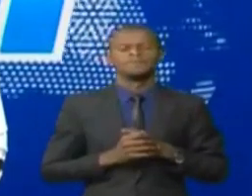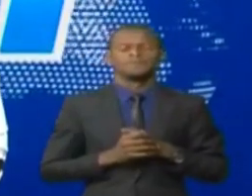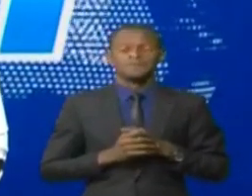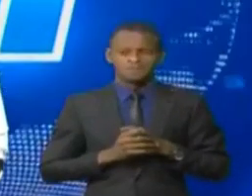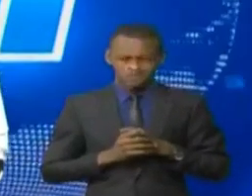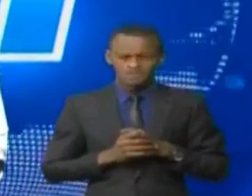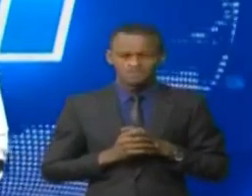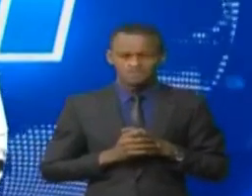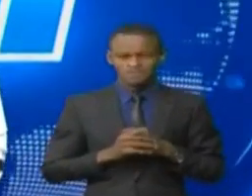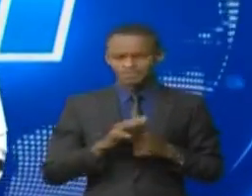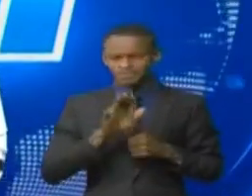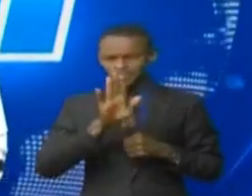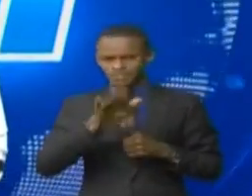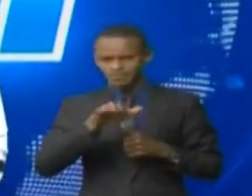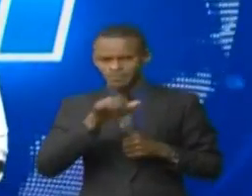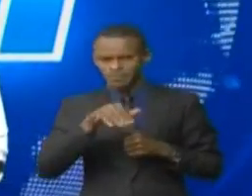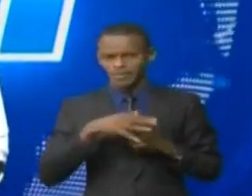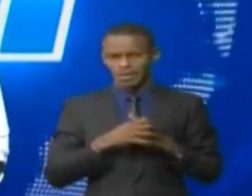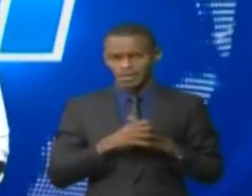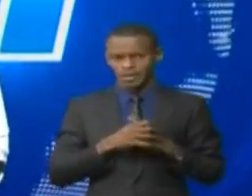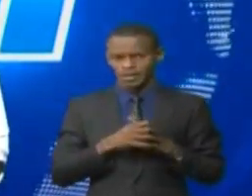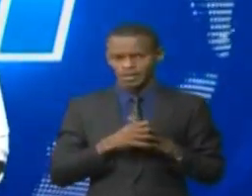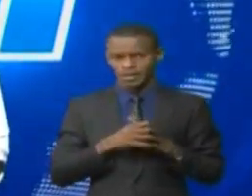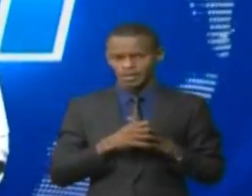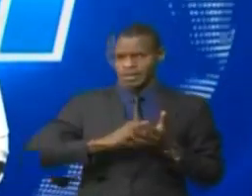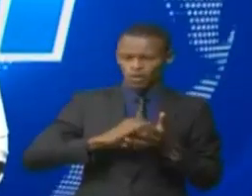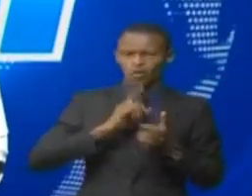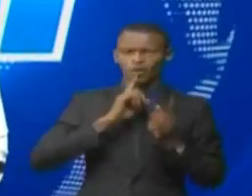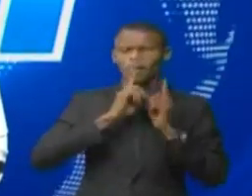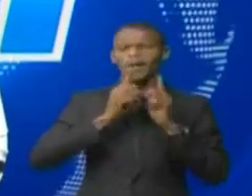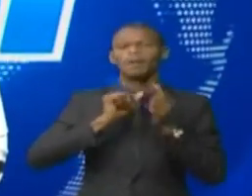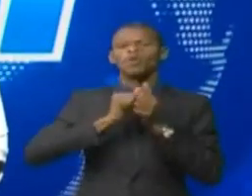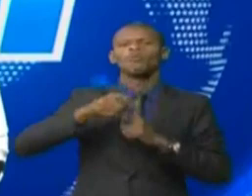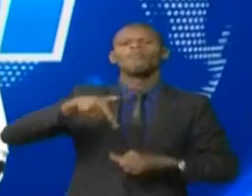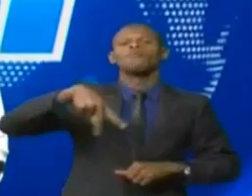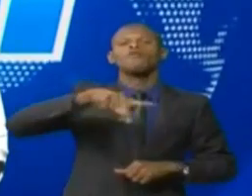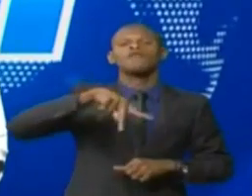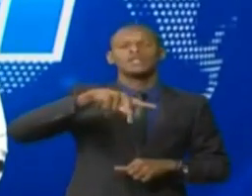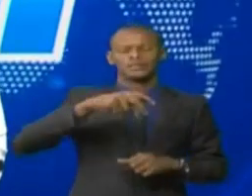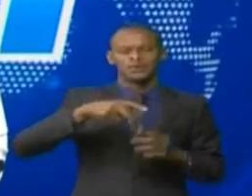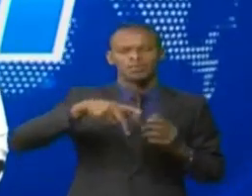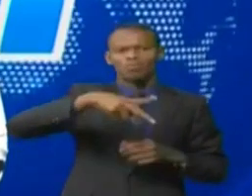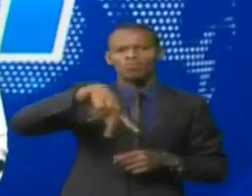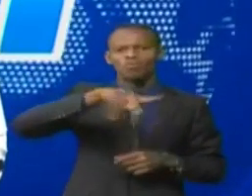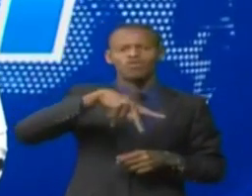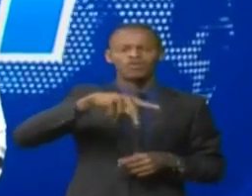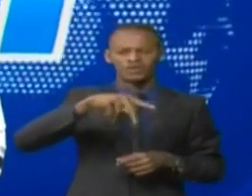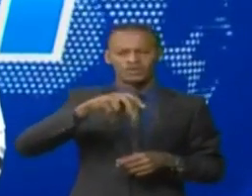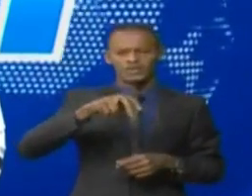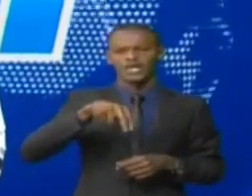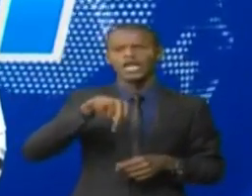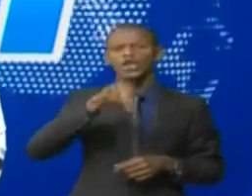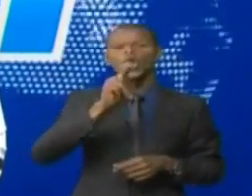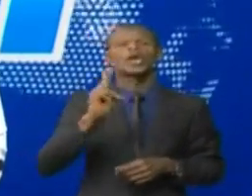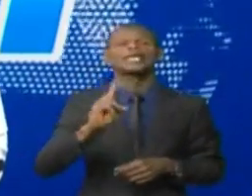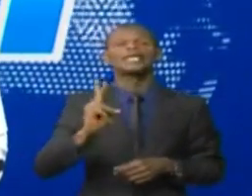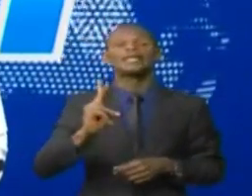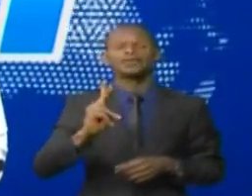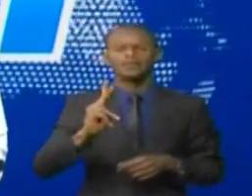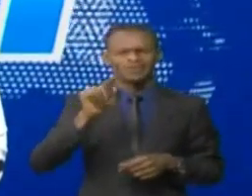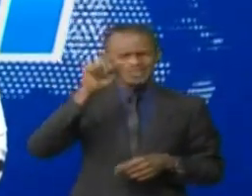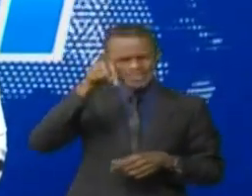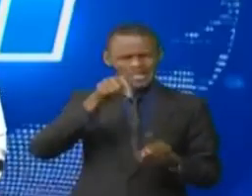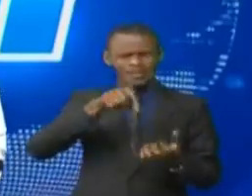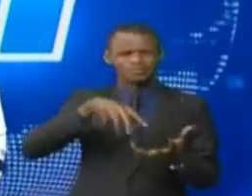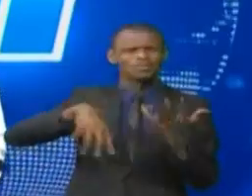À présent, un tour d'actualité dans les provinces. D'abord, dans la province du Nord Kivu, où le climat de paix est privilégié pour amener la paix totale dans